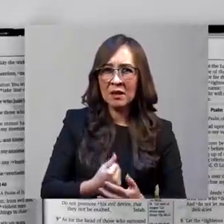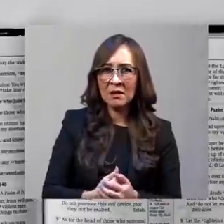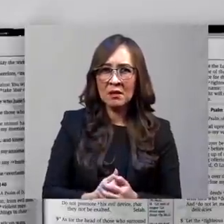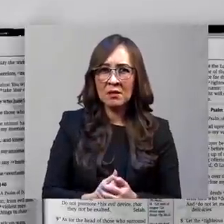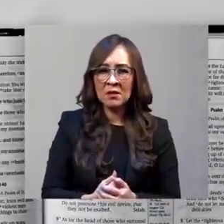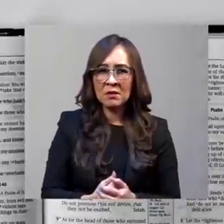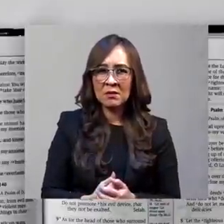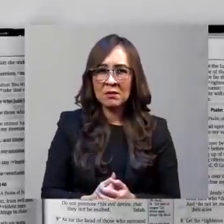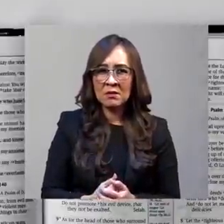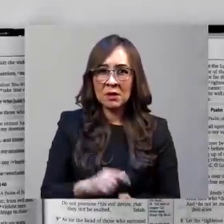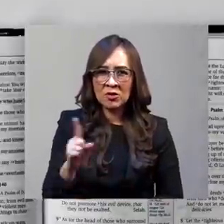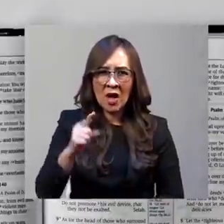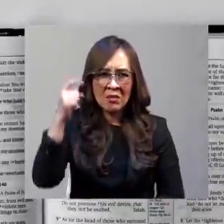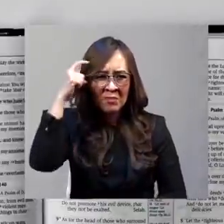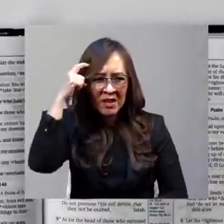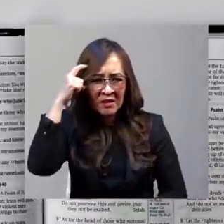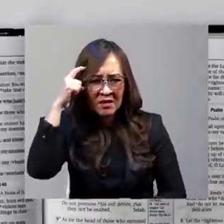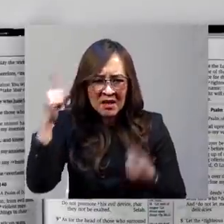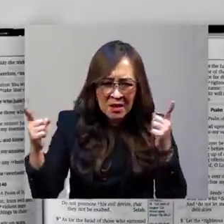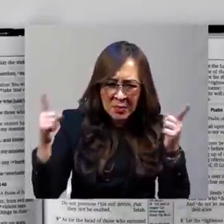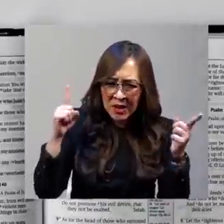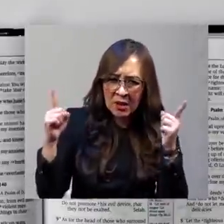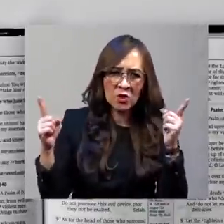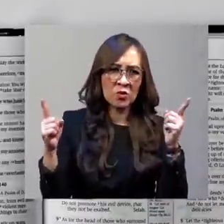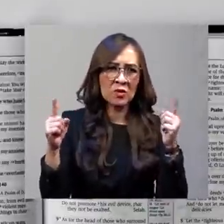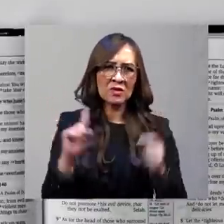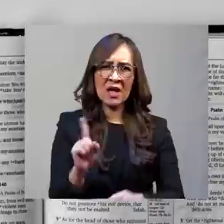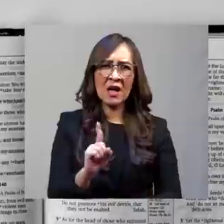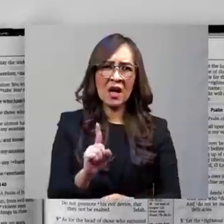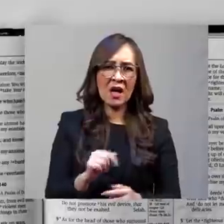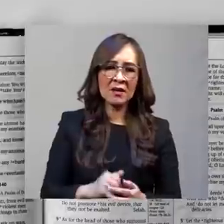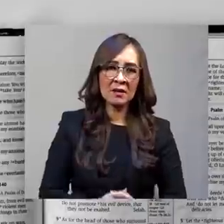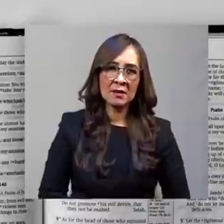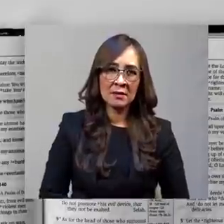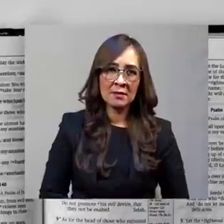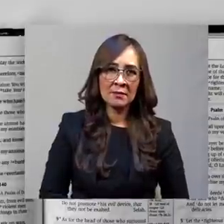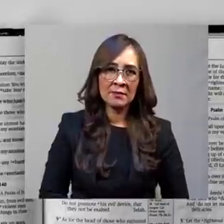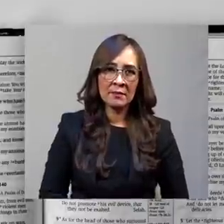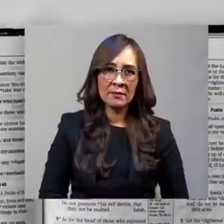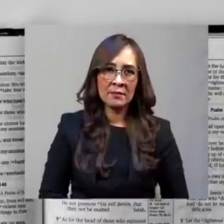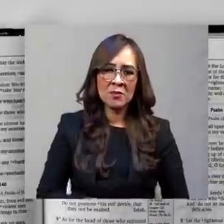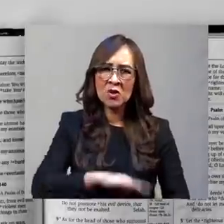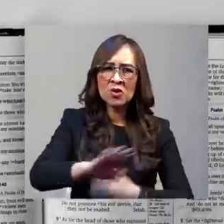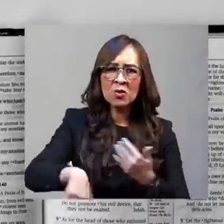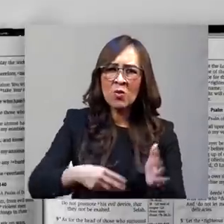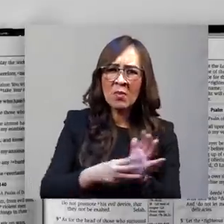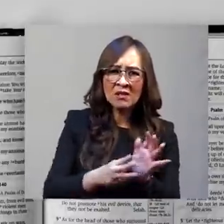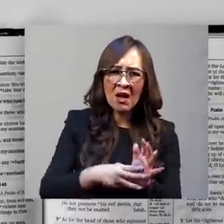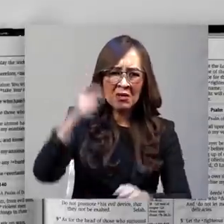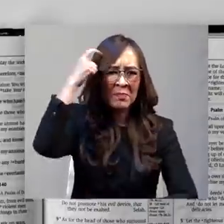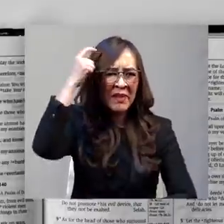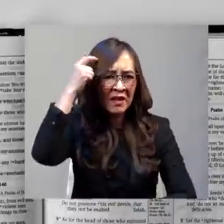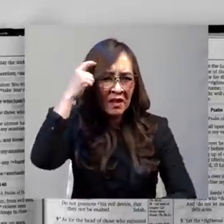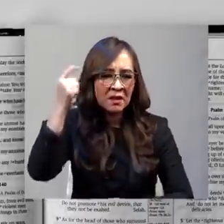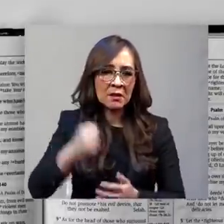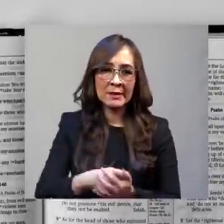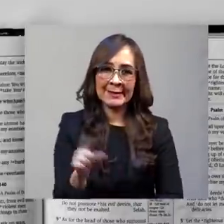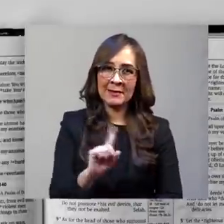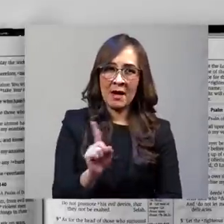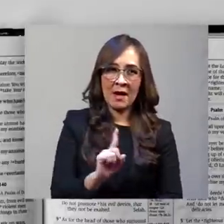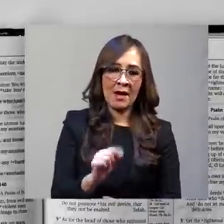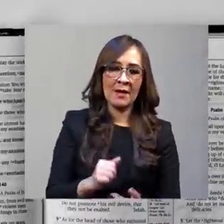aduh nanti bagaimana kalau begini. Habis istri saya begini. Kita ngeluh buat semuanya, kita komplain buat semuanya. Kita lupa bergantung pada Tuhan untuk